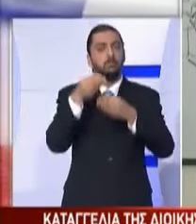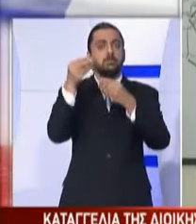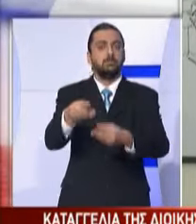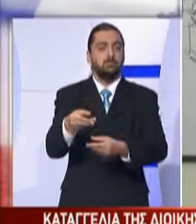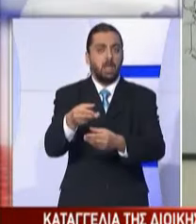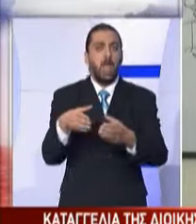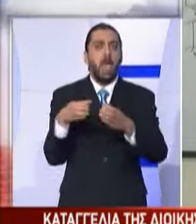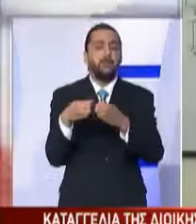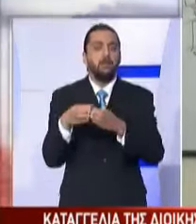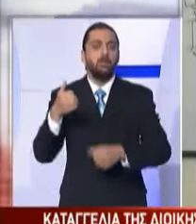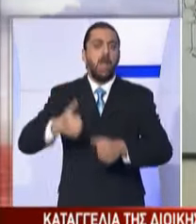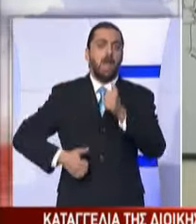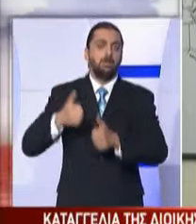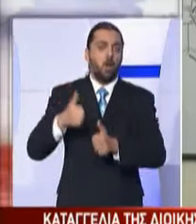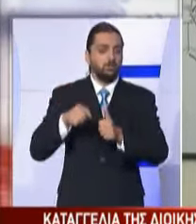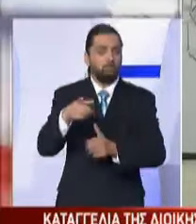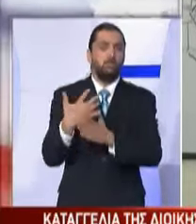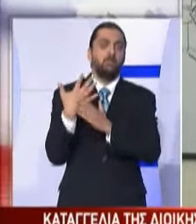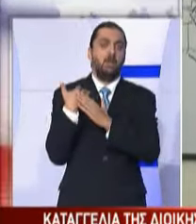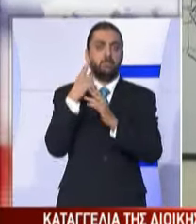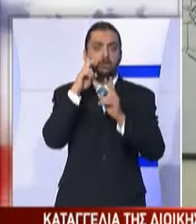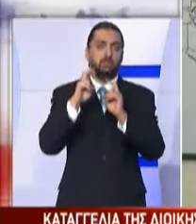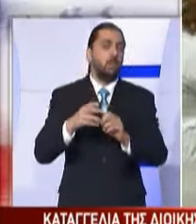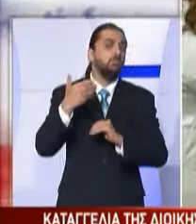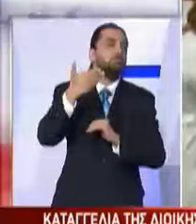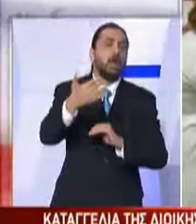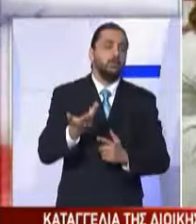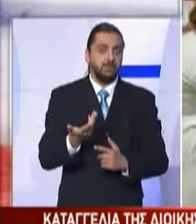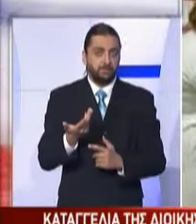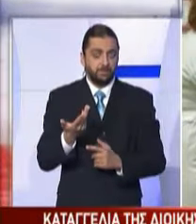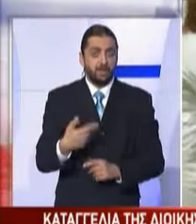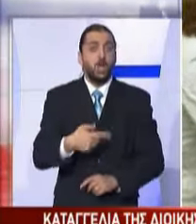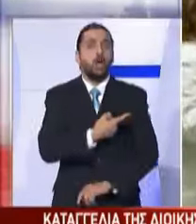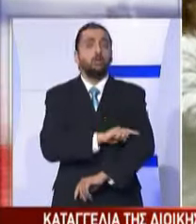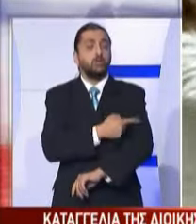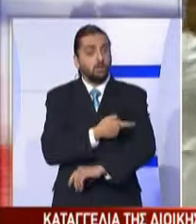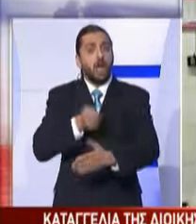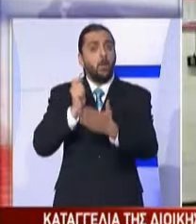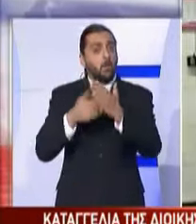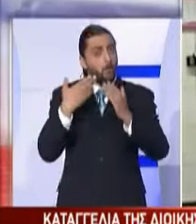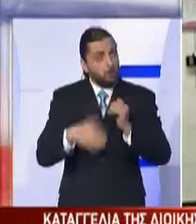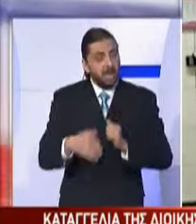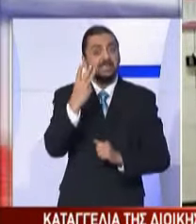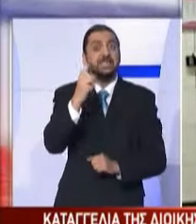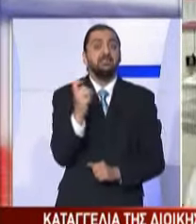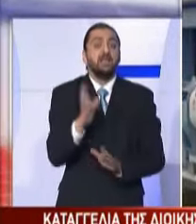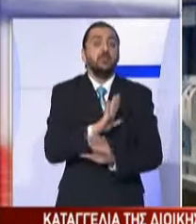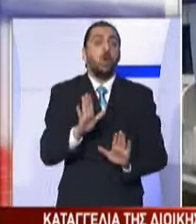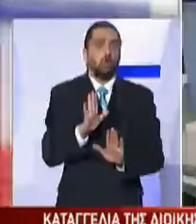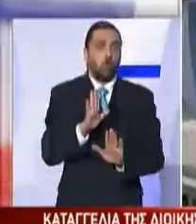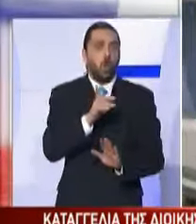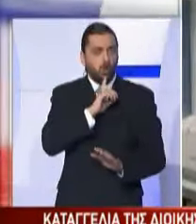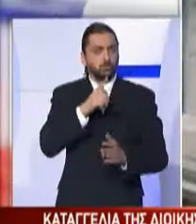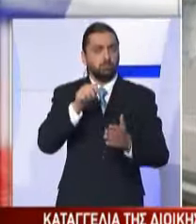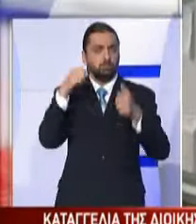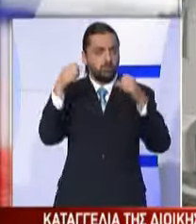Επιτροπή Ανταγωνισμού για τα περαιτέρω. Το νοσοκομείο τελικά αγόρασε φίλτρα αιμοκάθαρσης για τρεις μήνες, όπως προέβλεπε ο